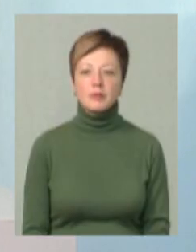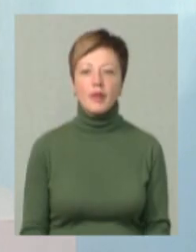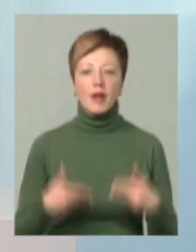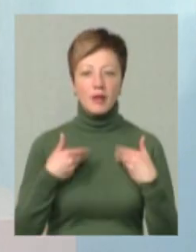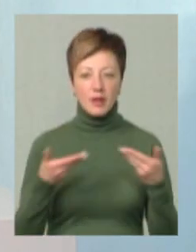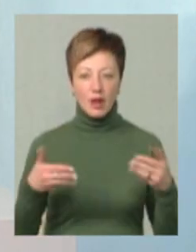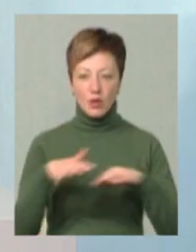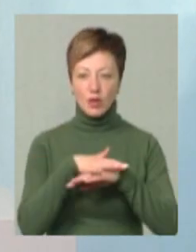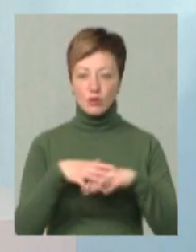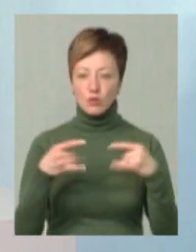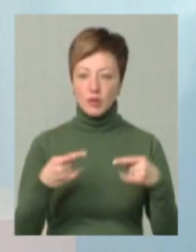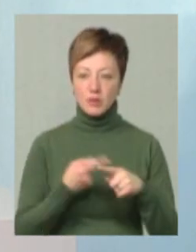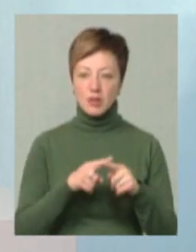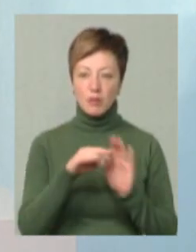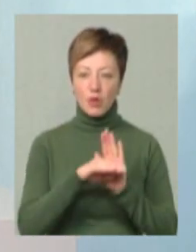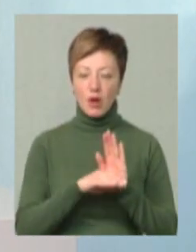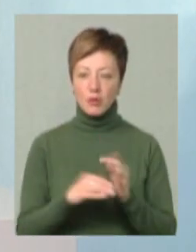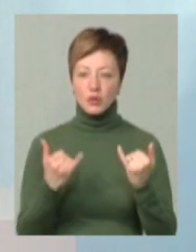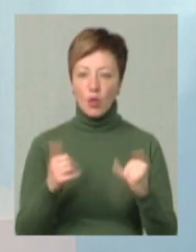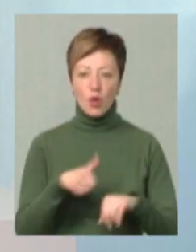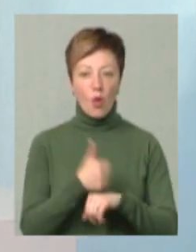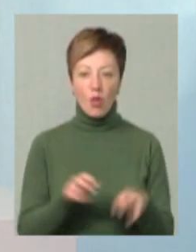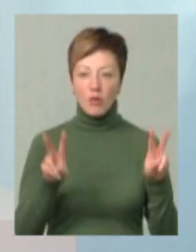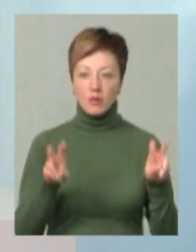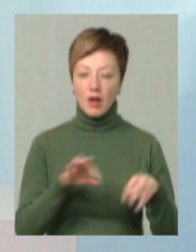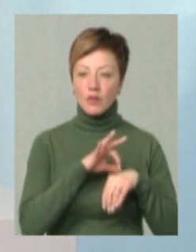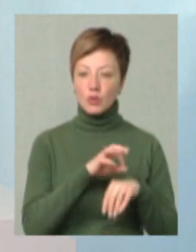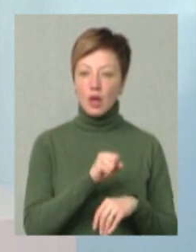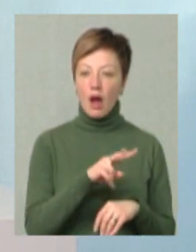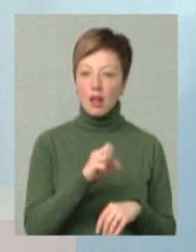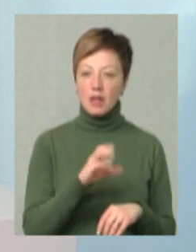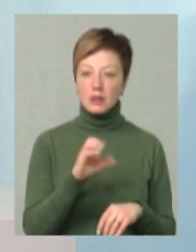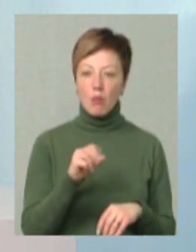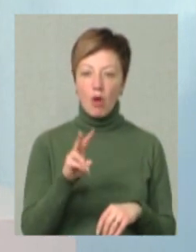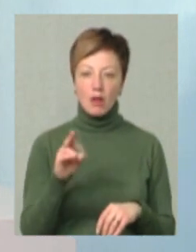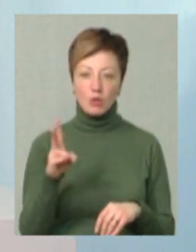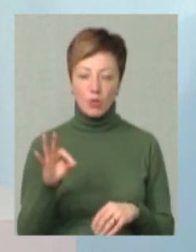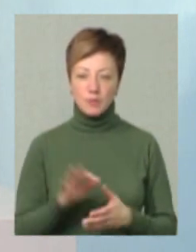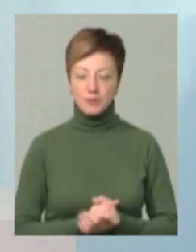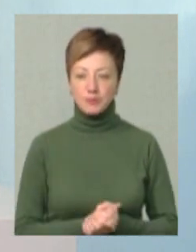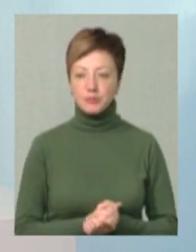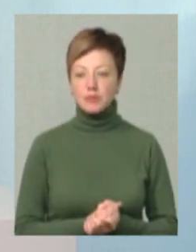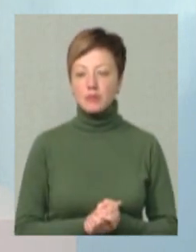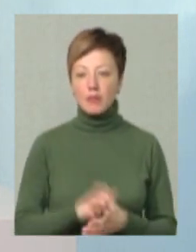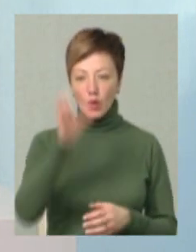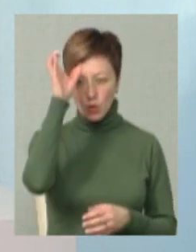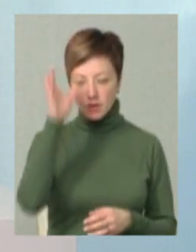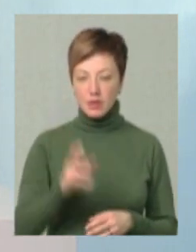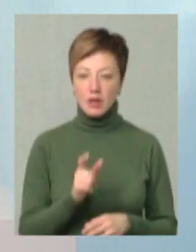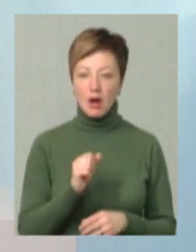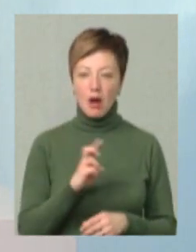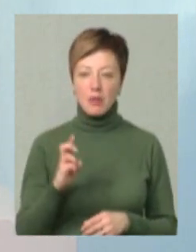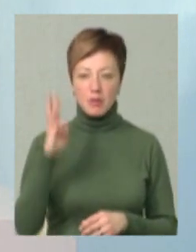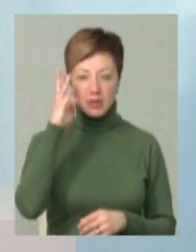Вітаю на Суспільному. Це програма «Сьогодні головне». Мене звати Алла Самойленко. Освітній хаб у